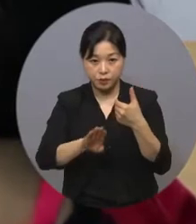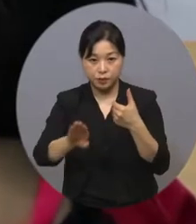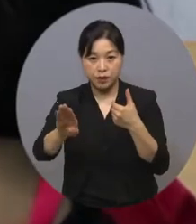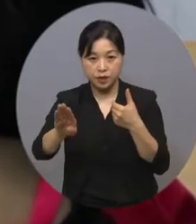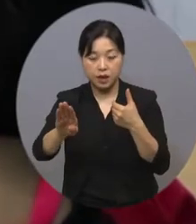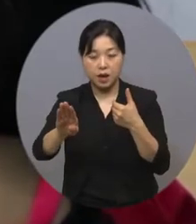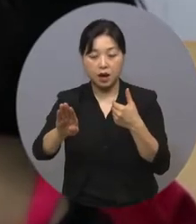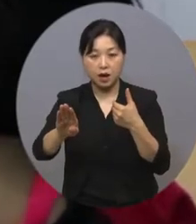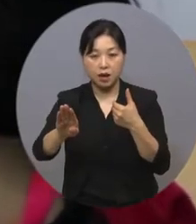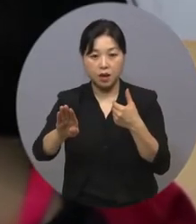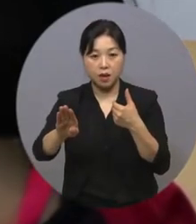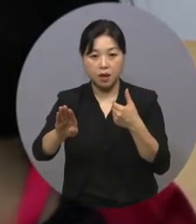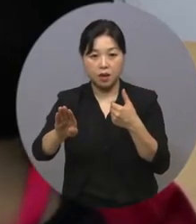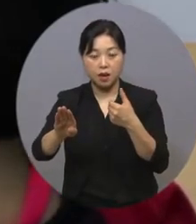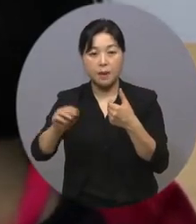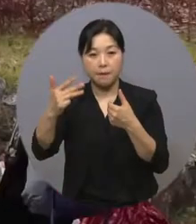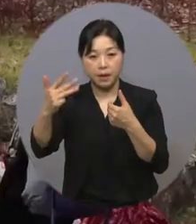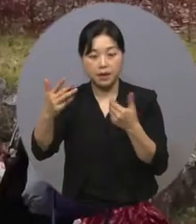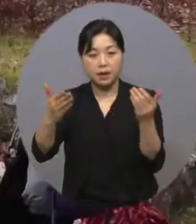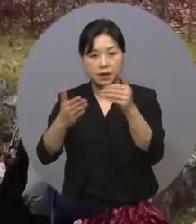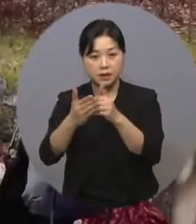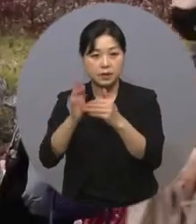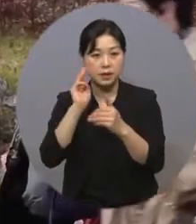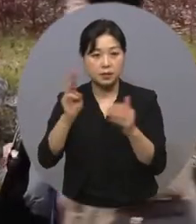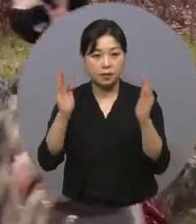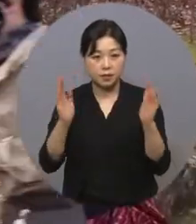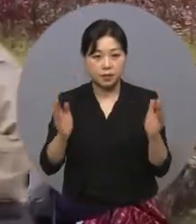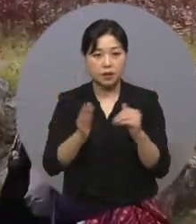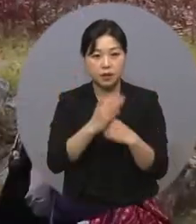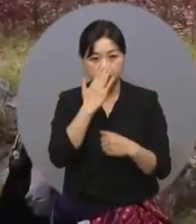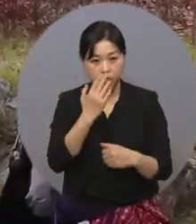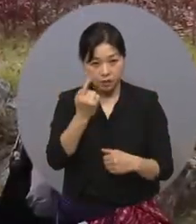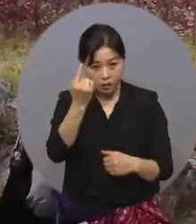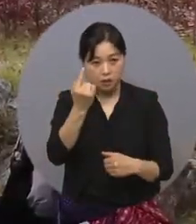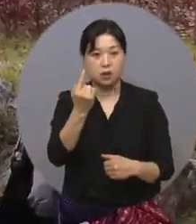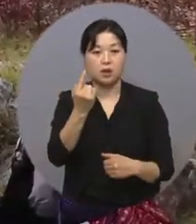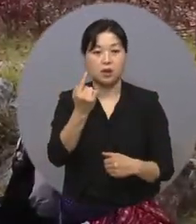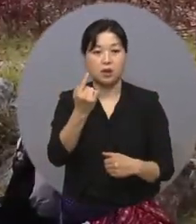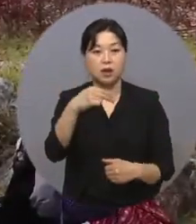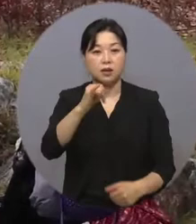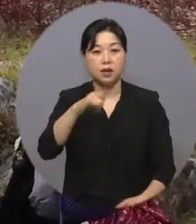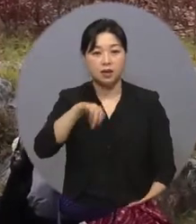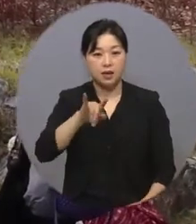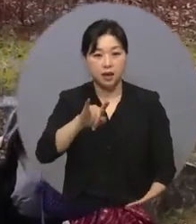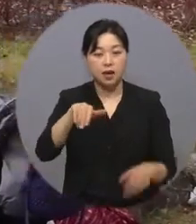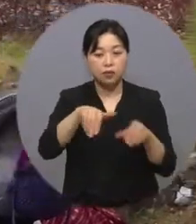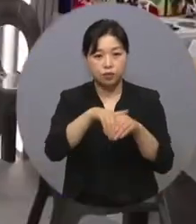8일까지 4일간 순천만 생태문화교육원 일원에서 펼쳐졌습니다.